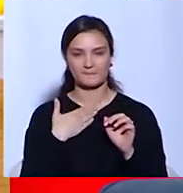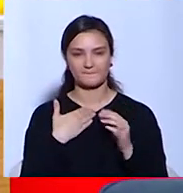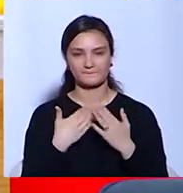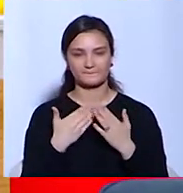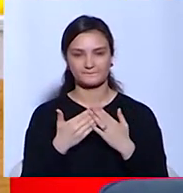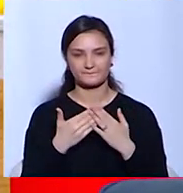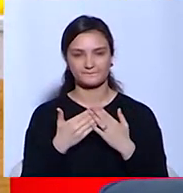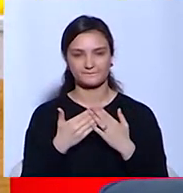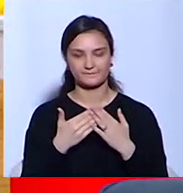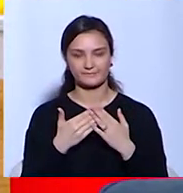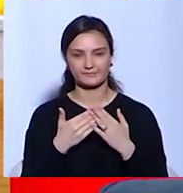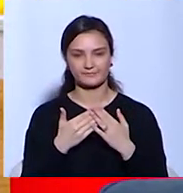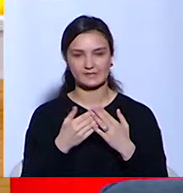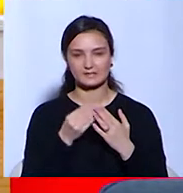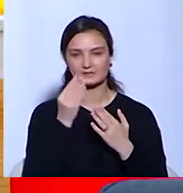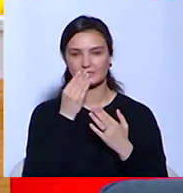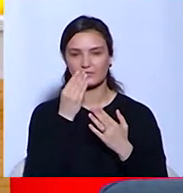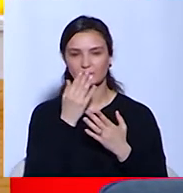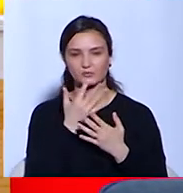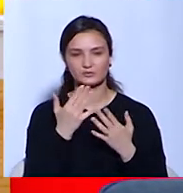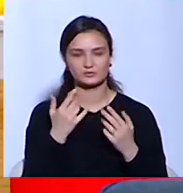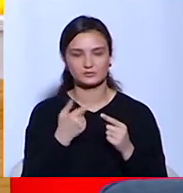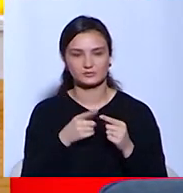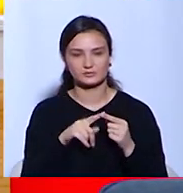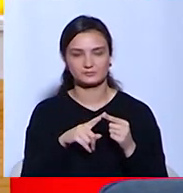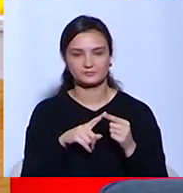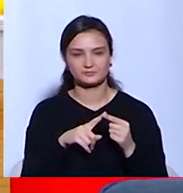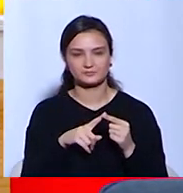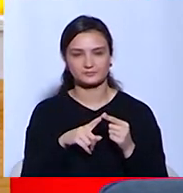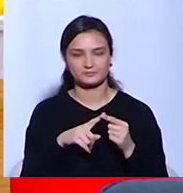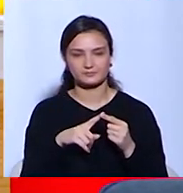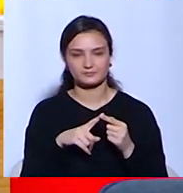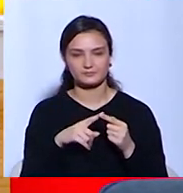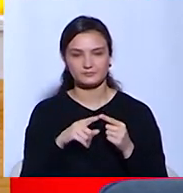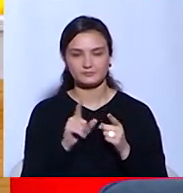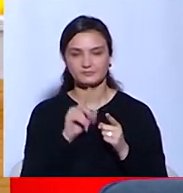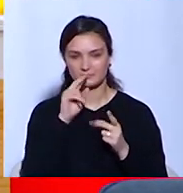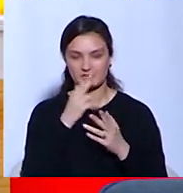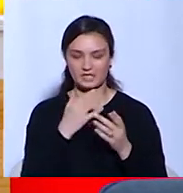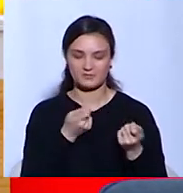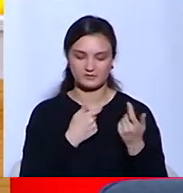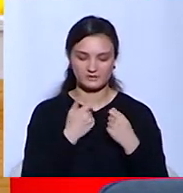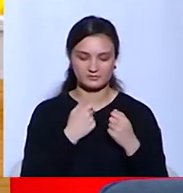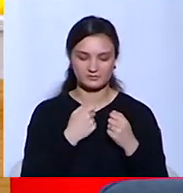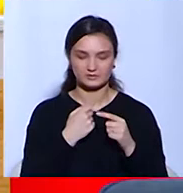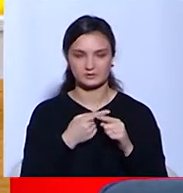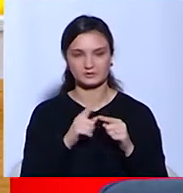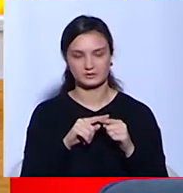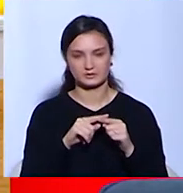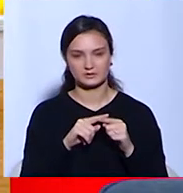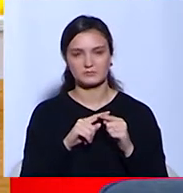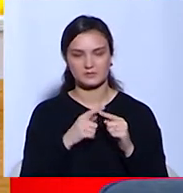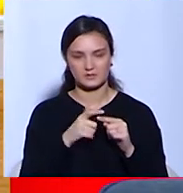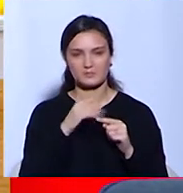როდესაც ეგზოტიკური საკვები პროდუქტი გვაქვს რაციონში გათვალისწინებული და თანაც მედიკამენტებს ვიღებ, დაფიქსირებული